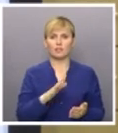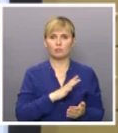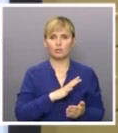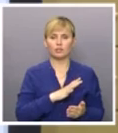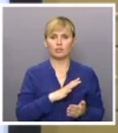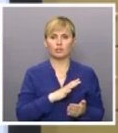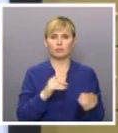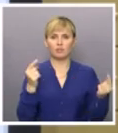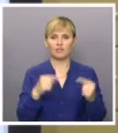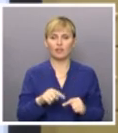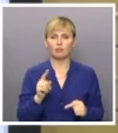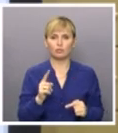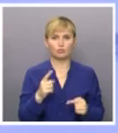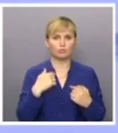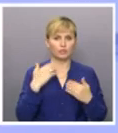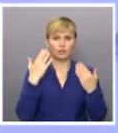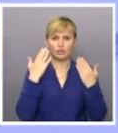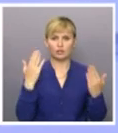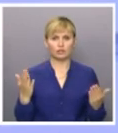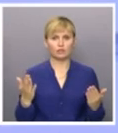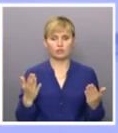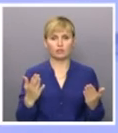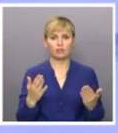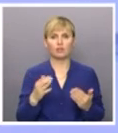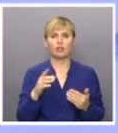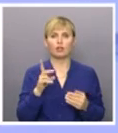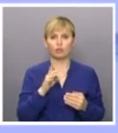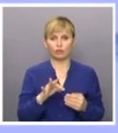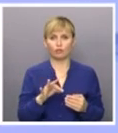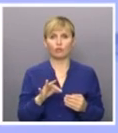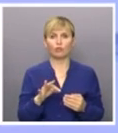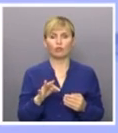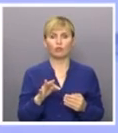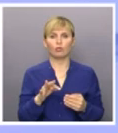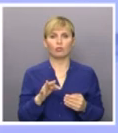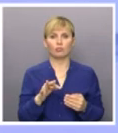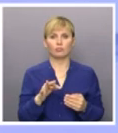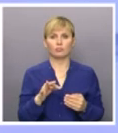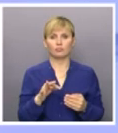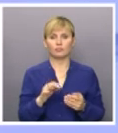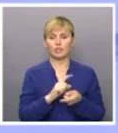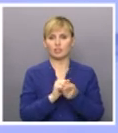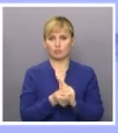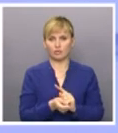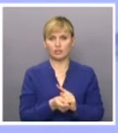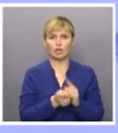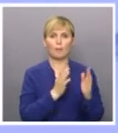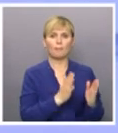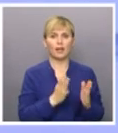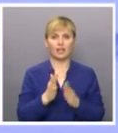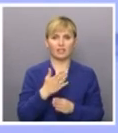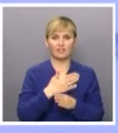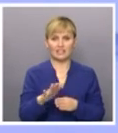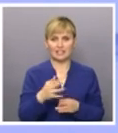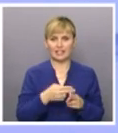провальной? Не знаю, почему она официально была признана провальной, но, во всяком случае, после там изменился порядок выделения этих